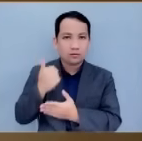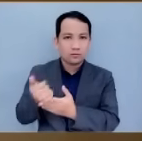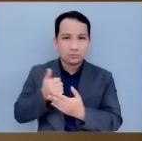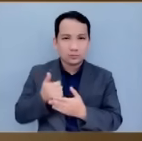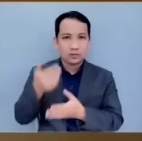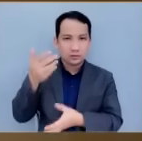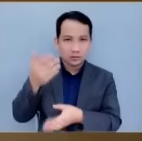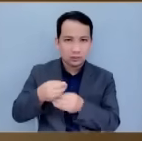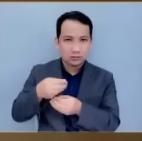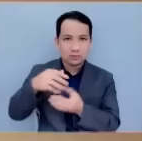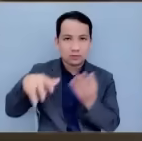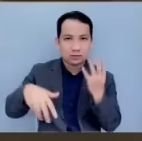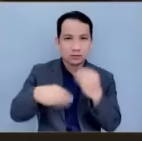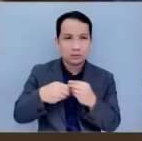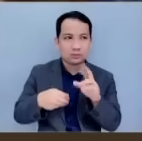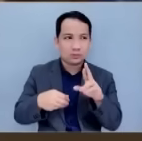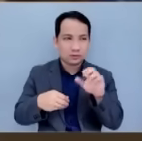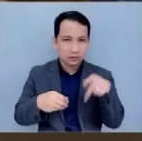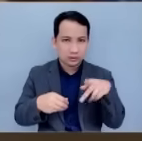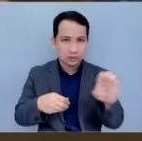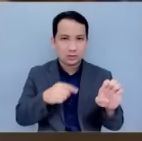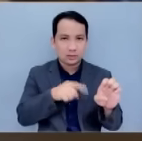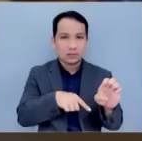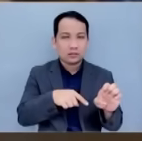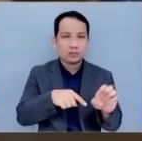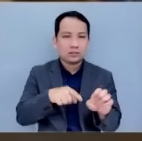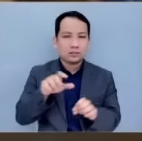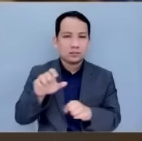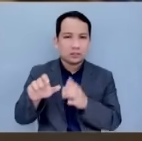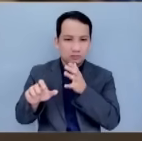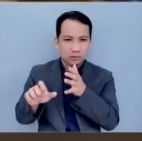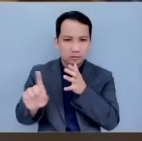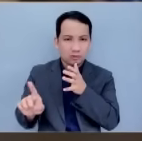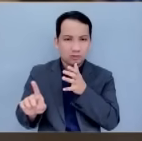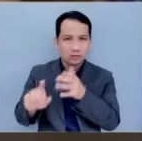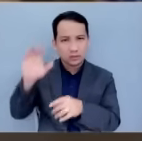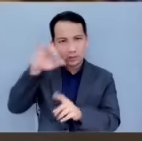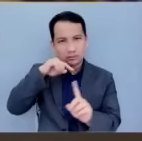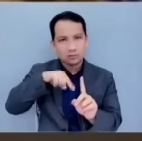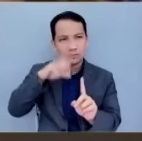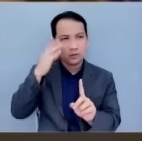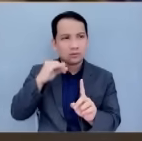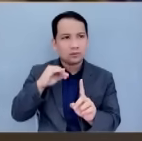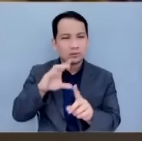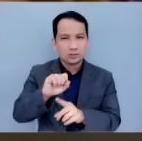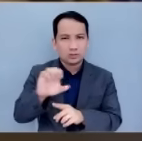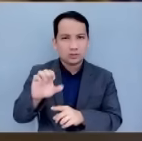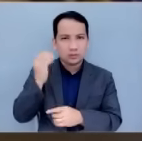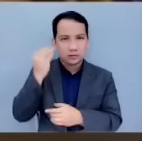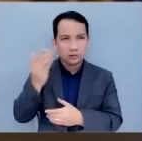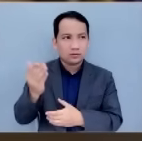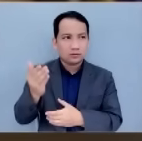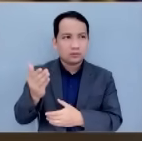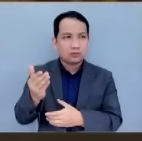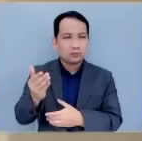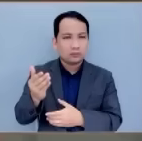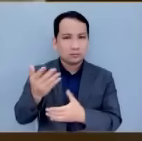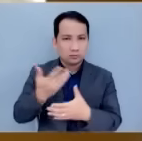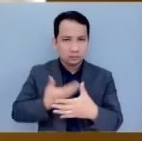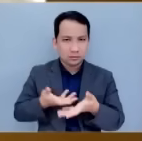na kaso ng rape ang sospek. Habang ang nanay ng biktima, pinag-aaralan pa kung kakasuhan dahil sa pagpayag na ipalaglag ang